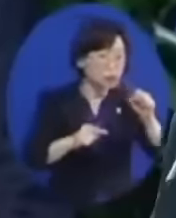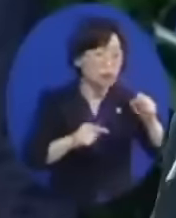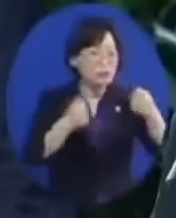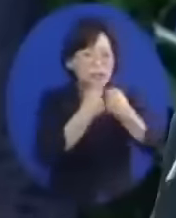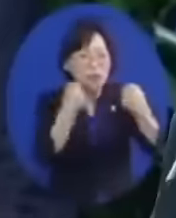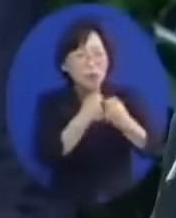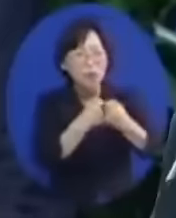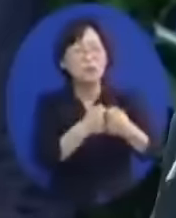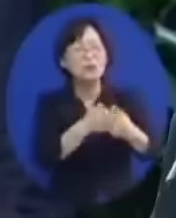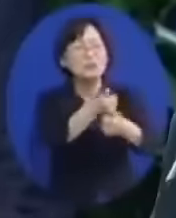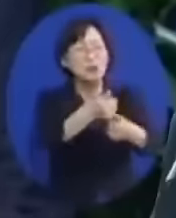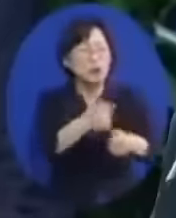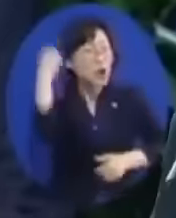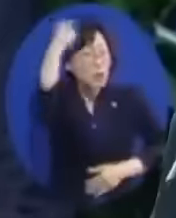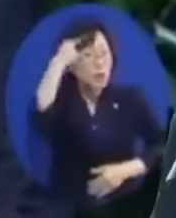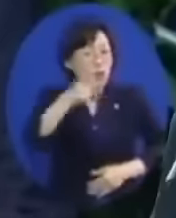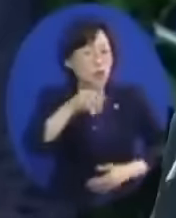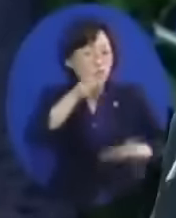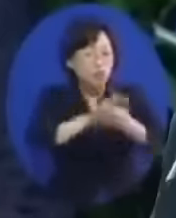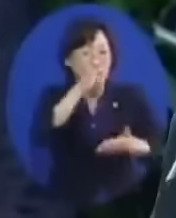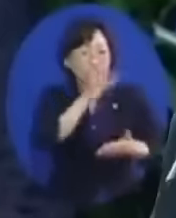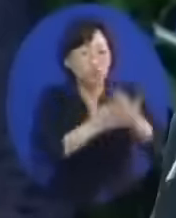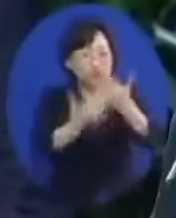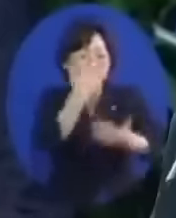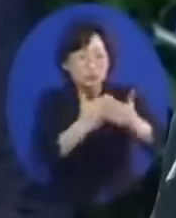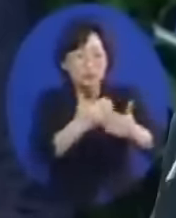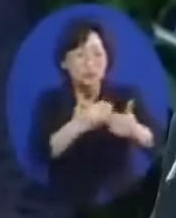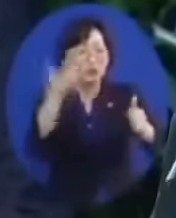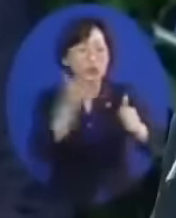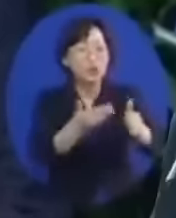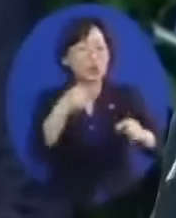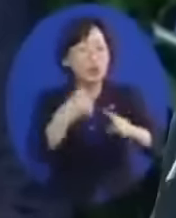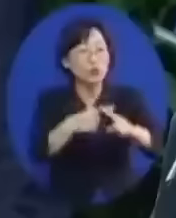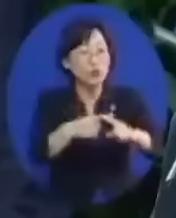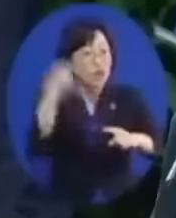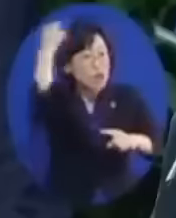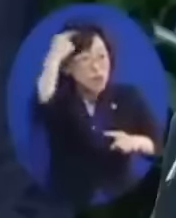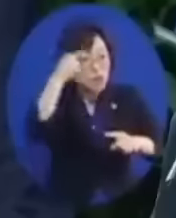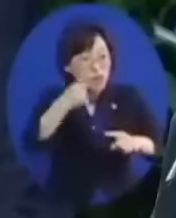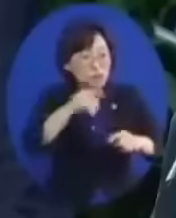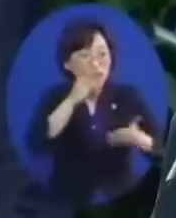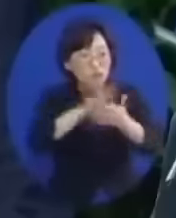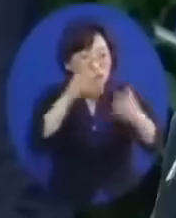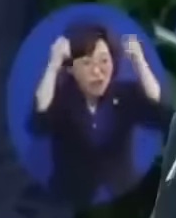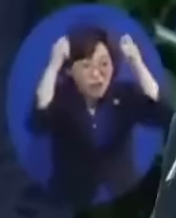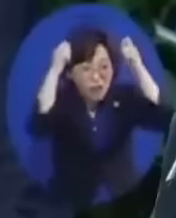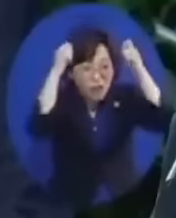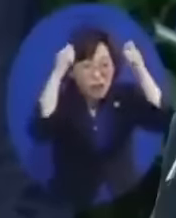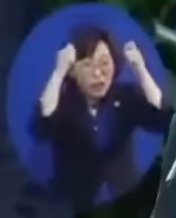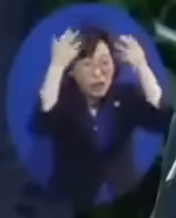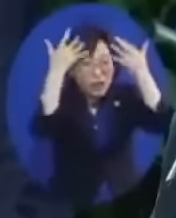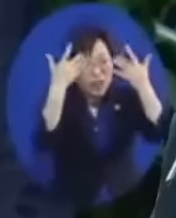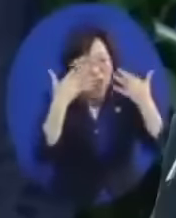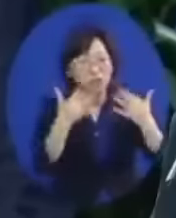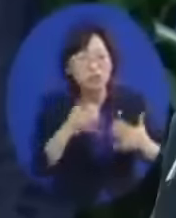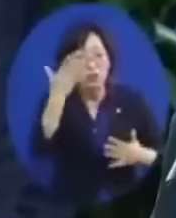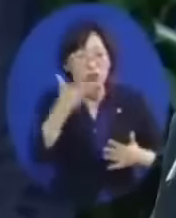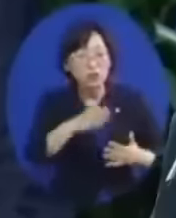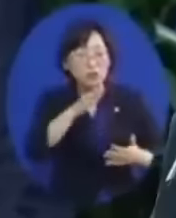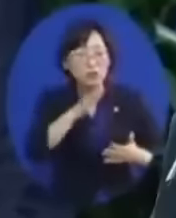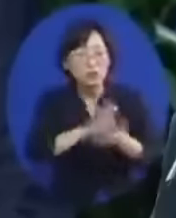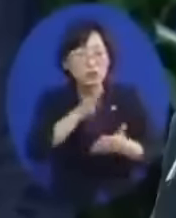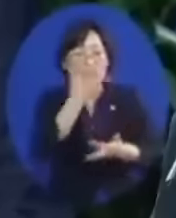이겨라. 그 머리에 숯불을 쌓아놓아라. 머리에 숯불을 이고 있으면 머리가 타내려오지 않습니까? 그 숯불은 뭡니까?